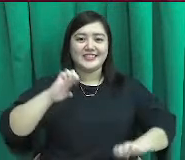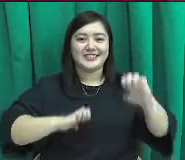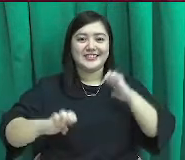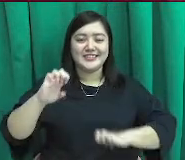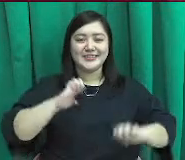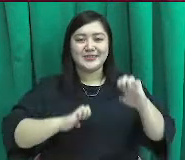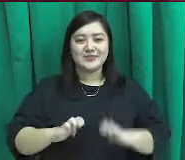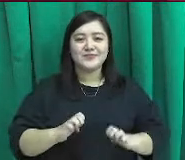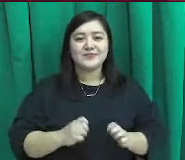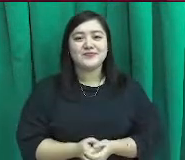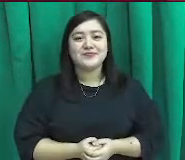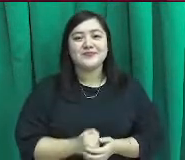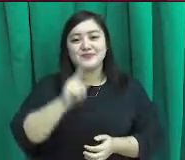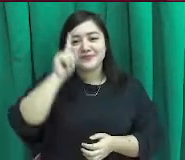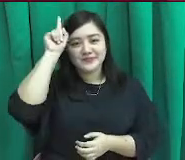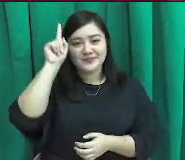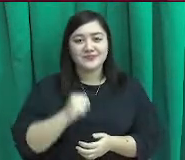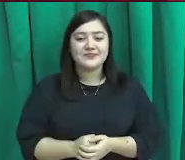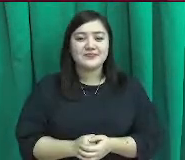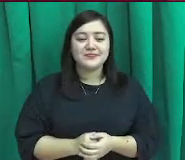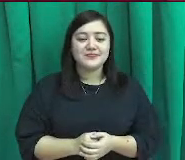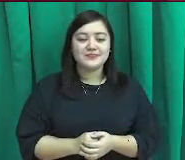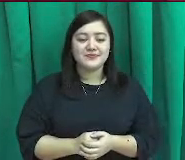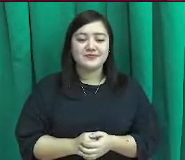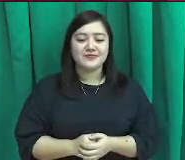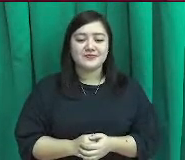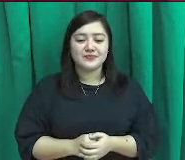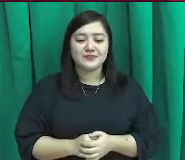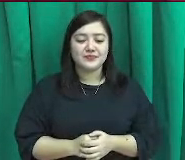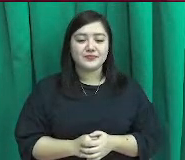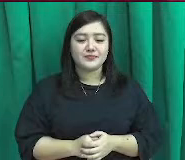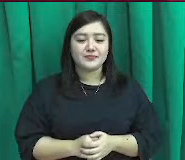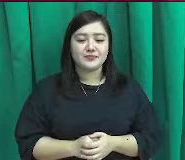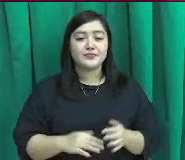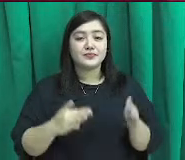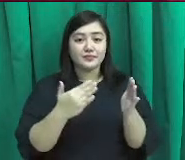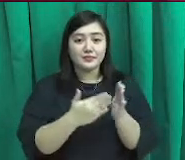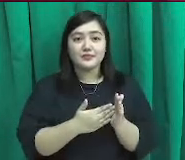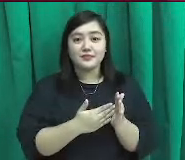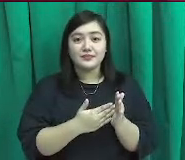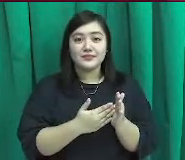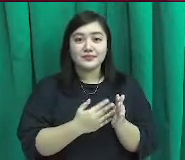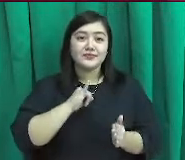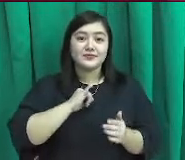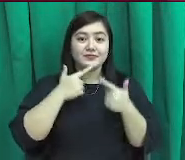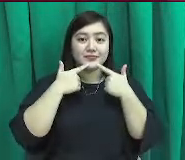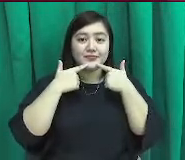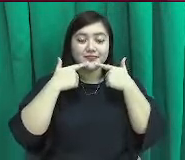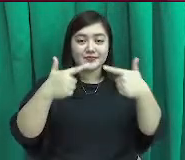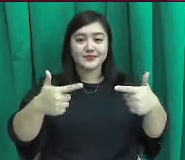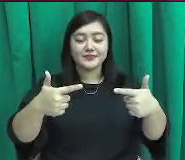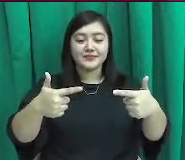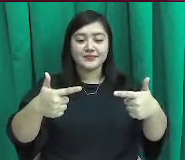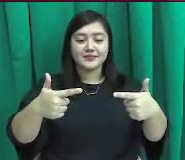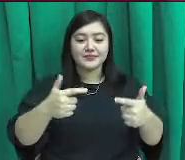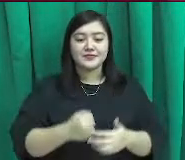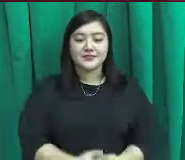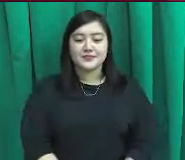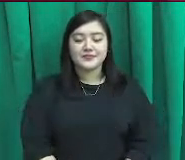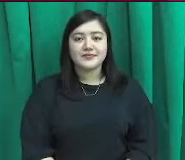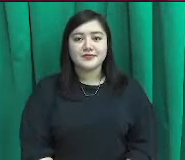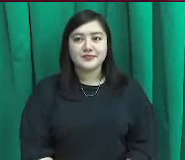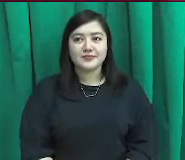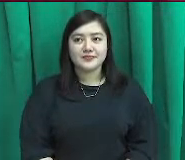kailangan eh. Well, anyways, again, I, of course, binabati ko rin po dito dahil isa to sa mga leaders ng